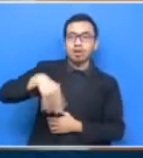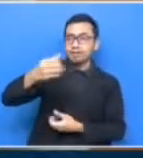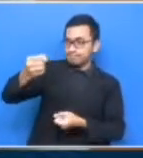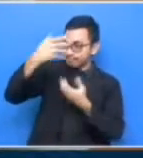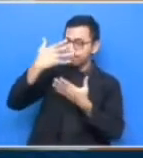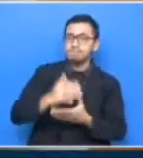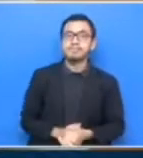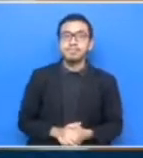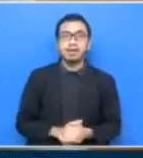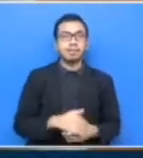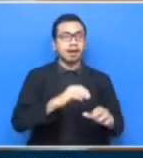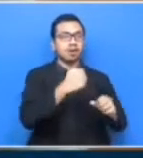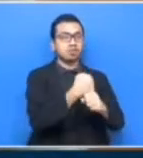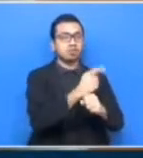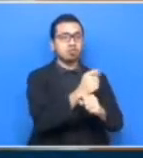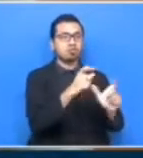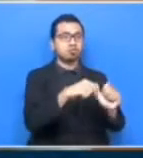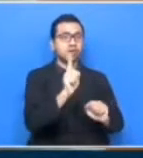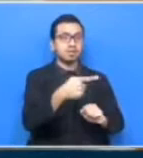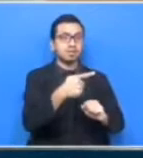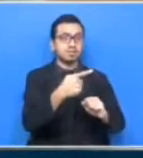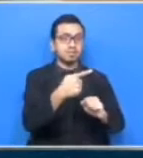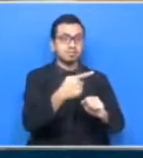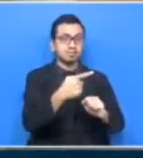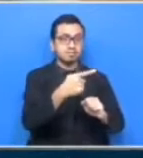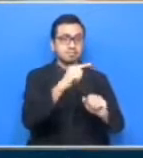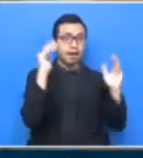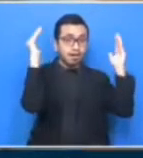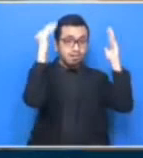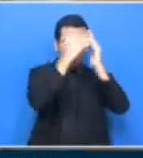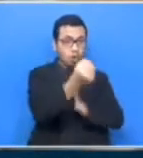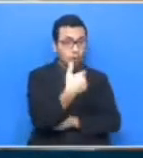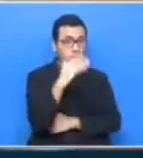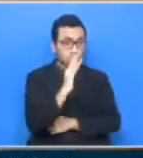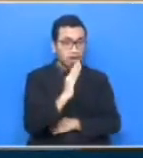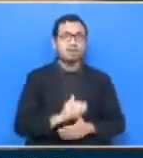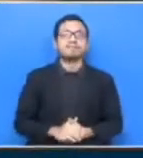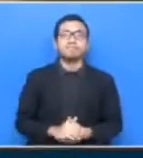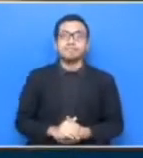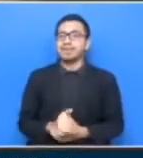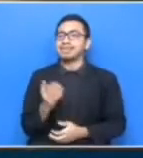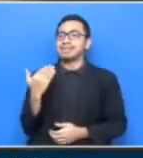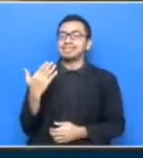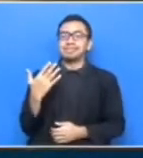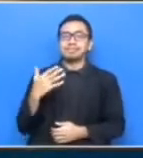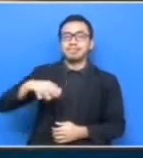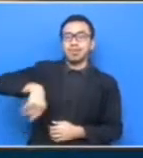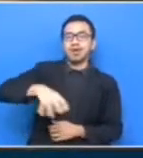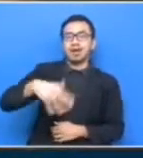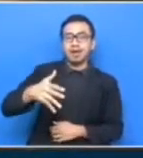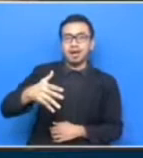oleh tugas-tugas juga tadi keluarganya keluarganya sudah ambil tadi